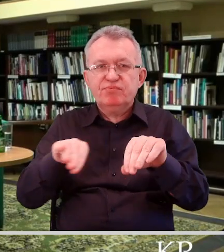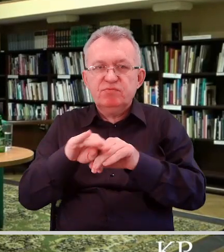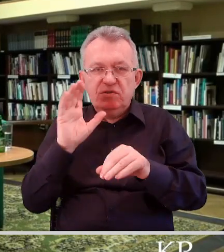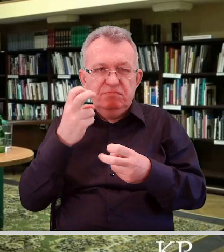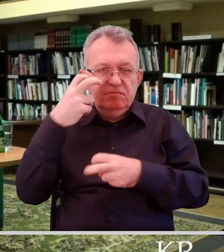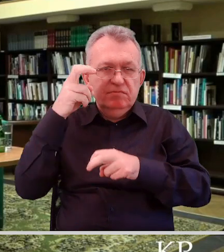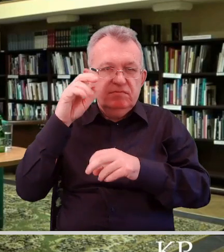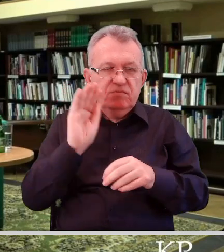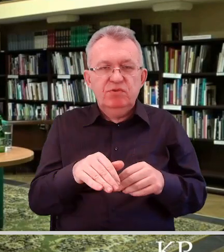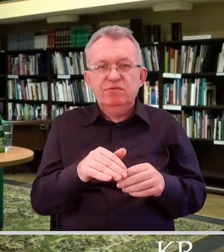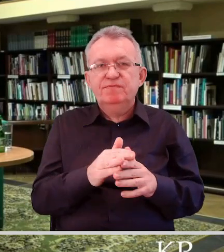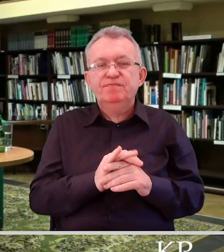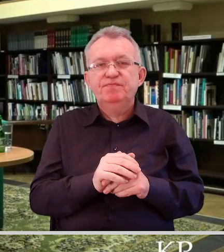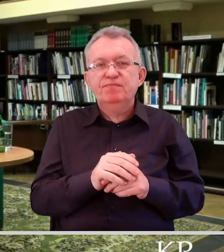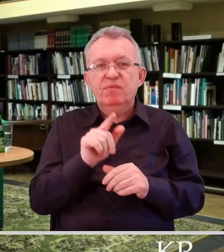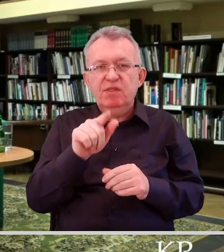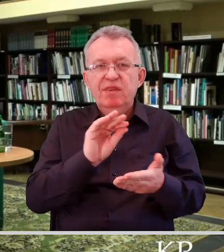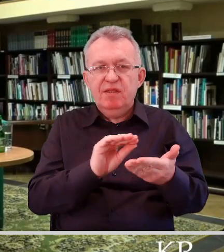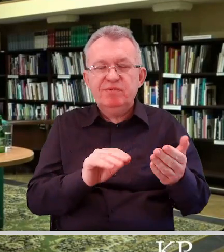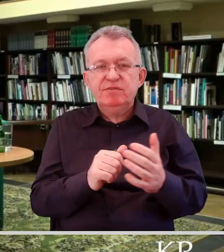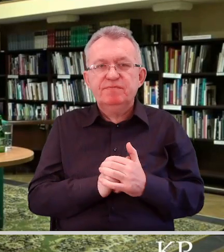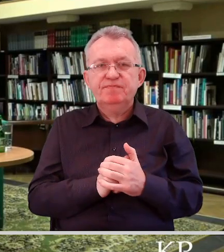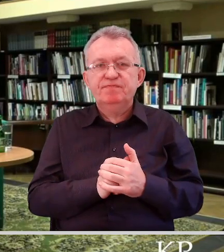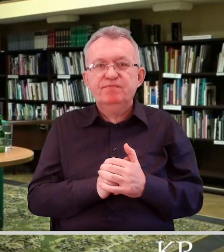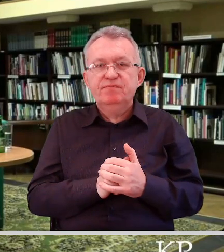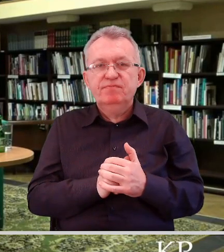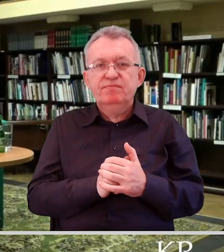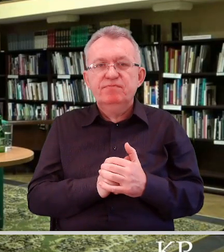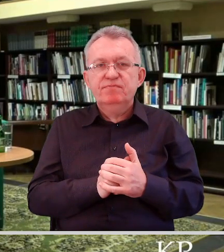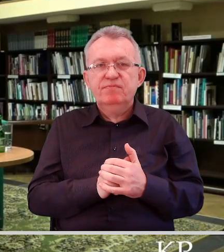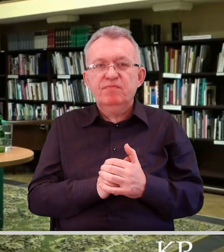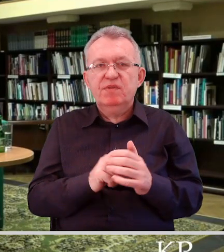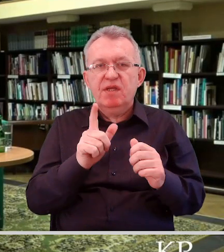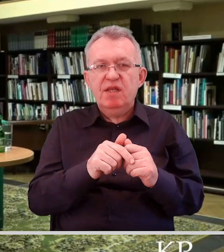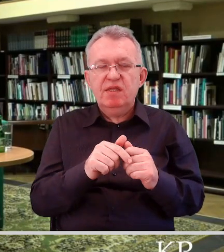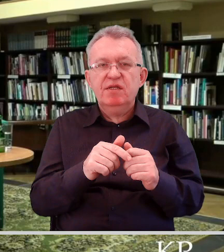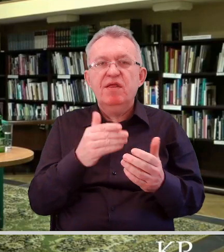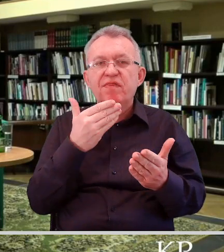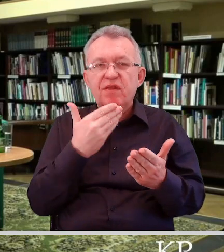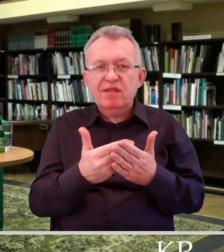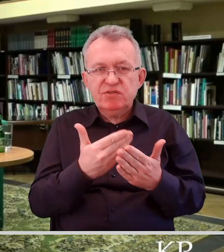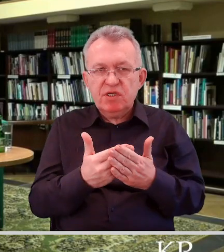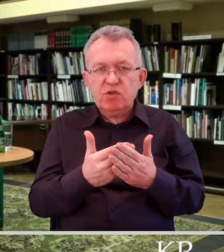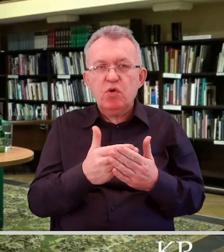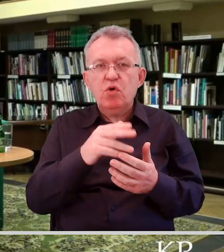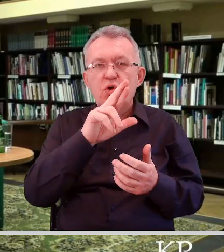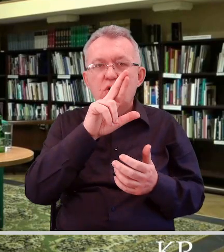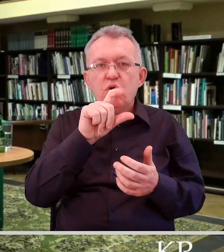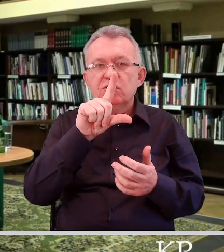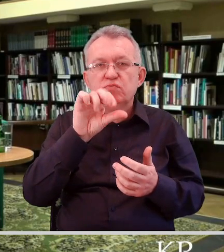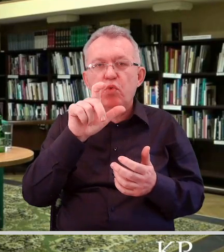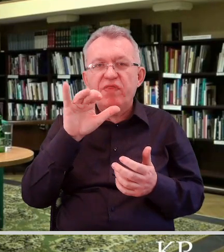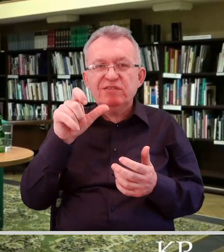fantazję, żeby o nich napisać. Ale no właśnie, dlaczego rozbójniczki? Czy